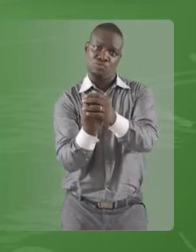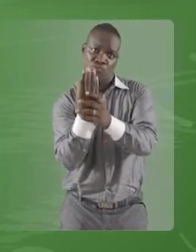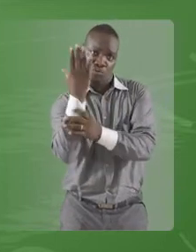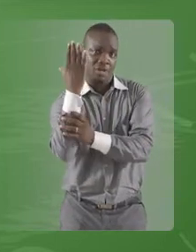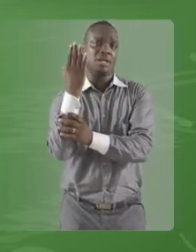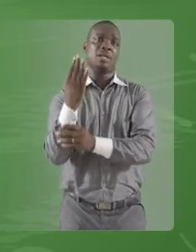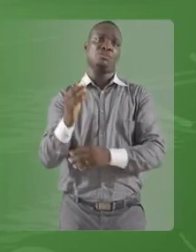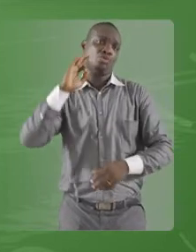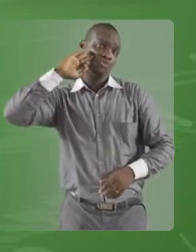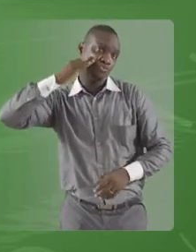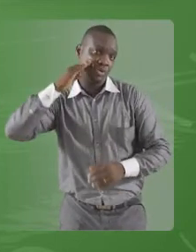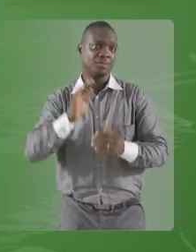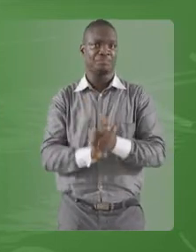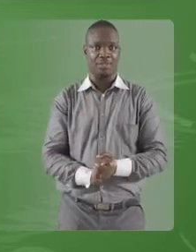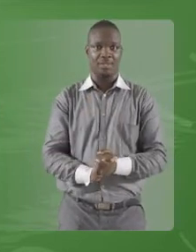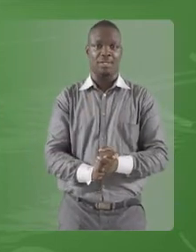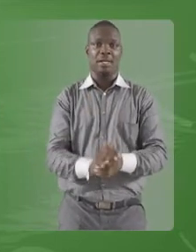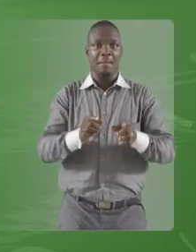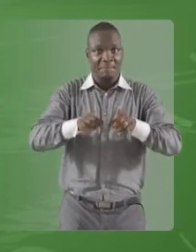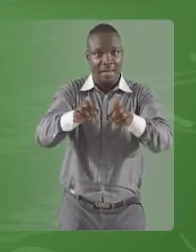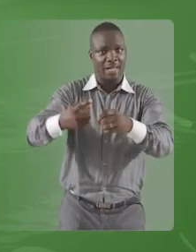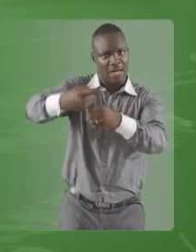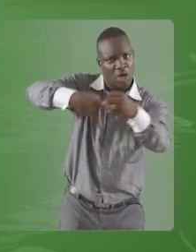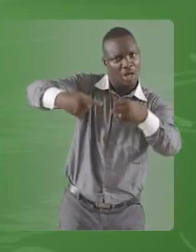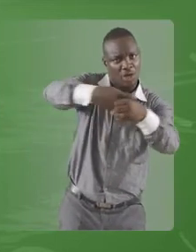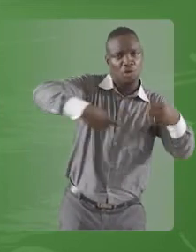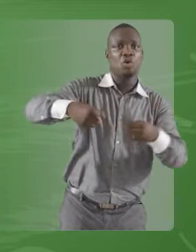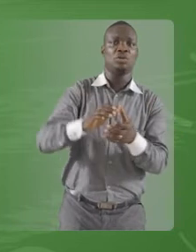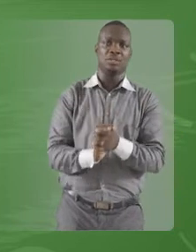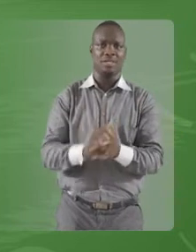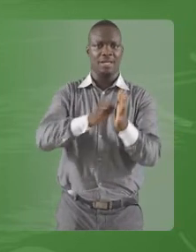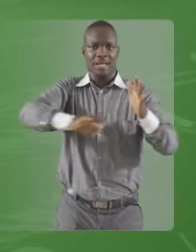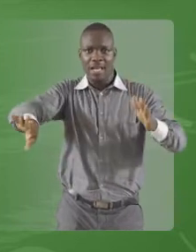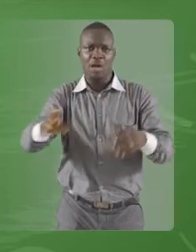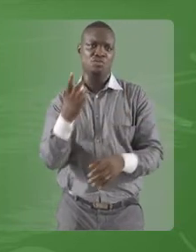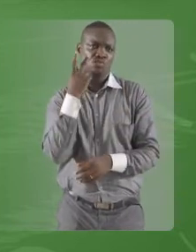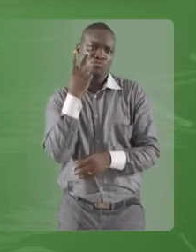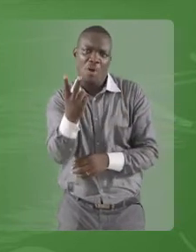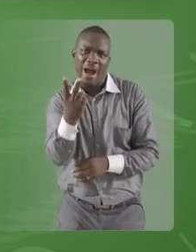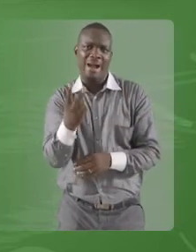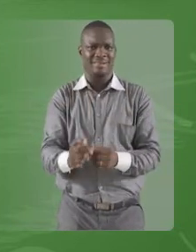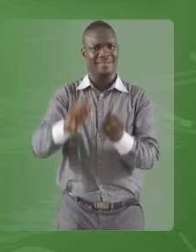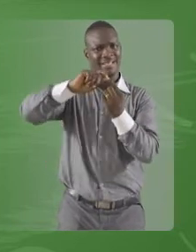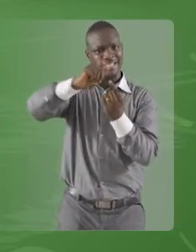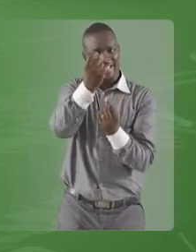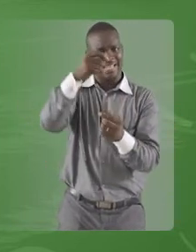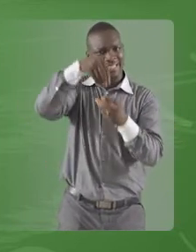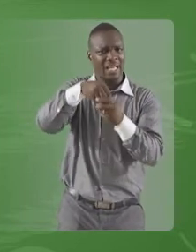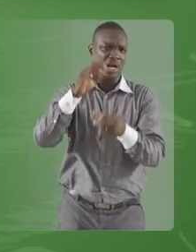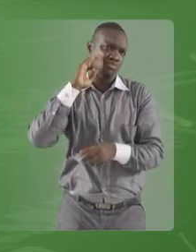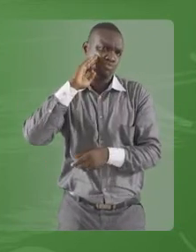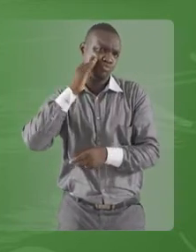la récolte, les élèves découvrent dans les fruits ouverts des graines. Ils